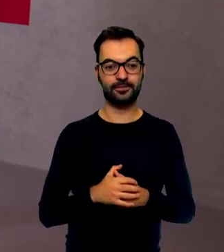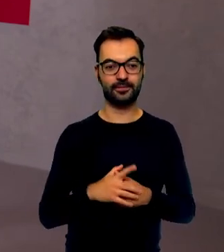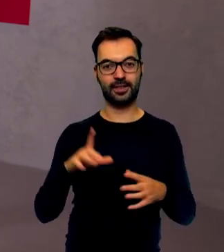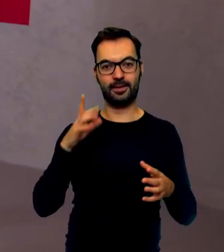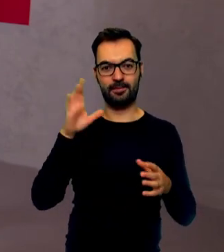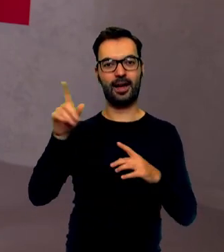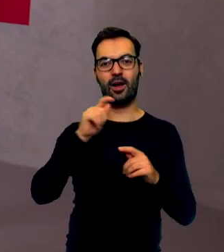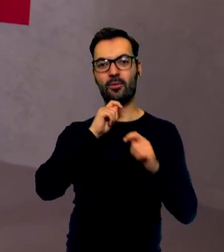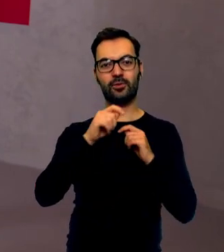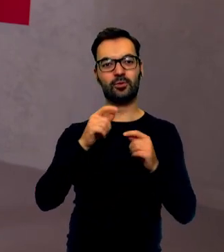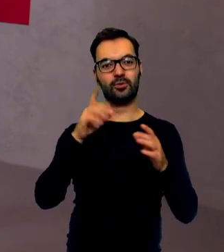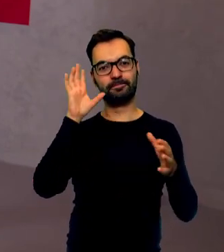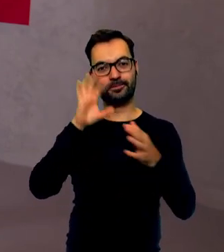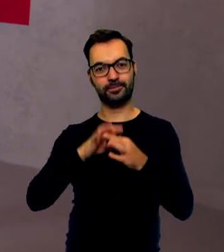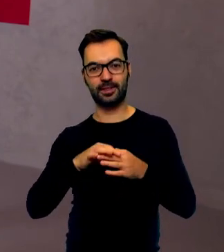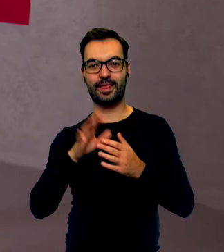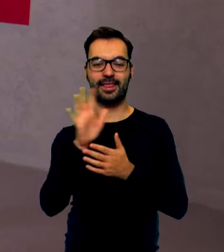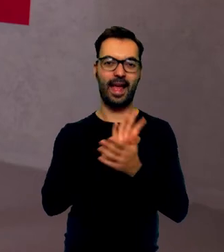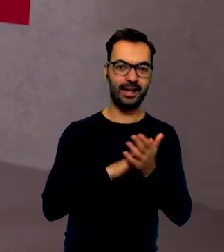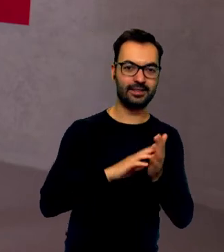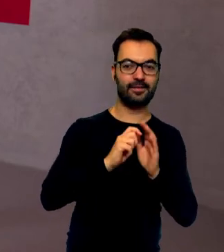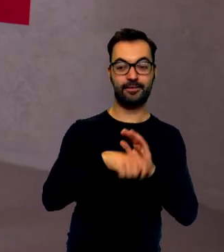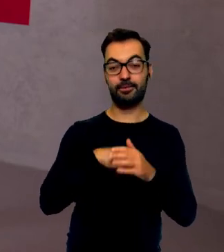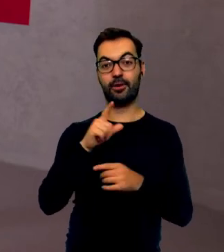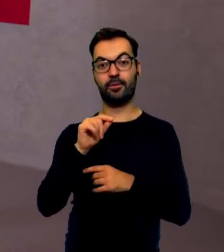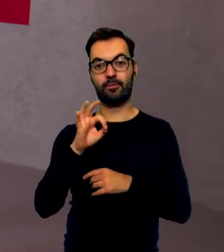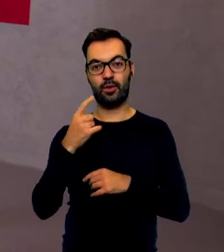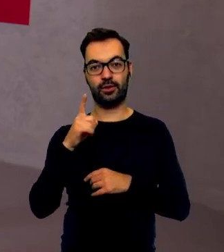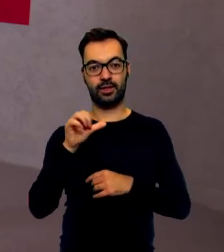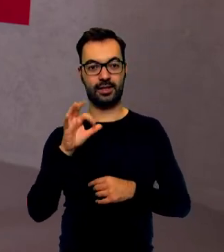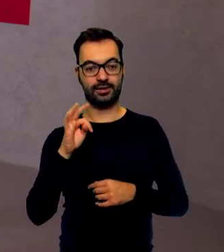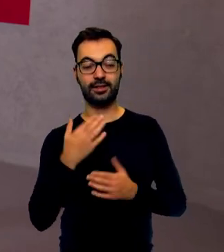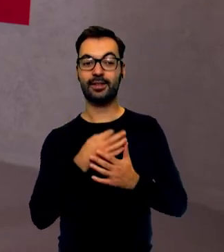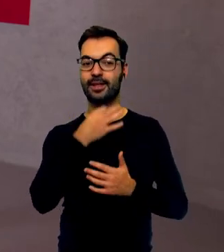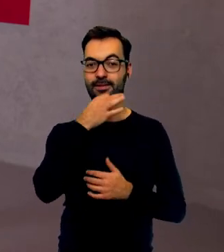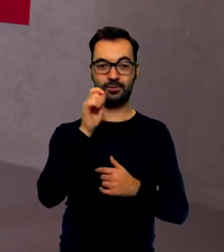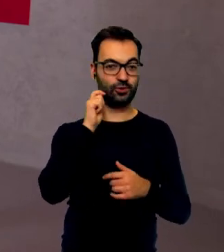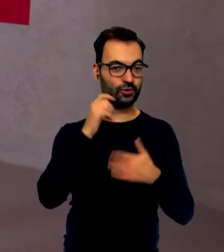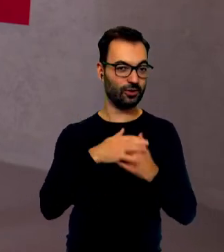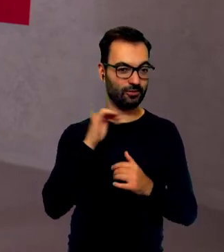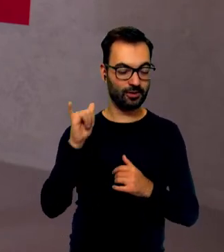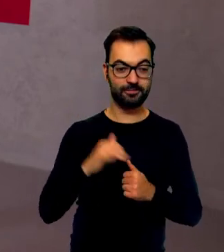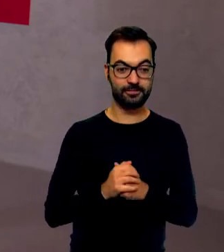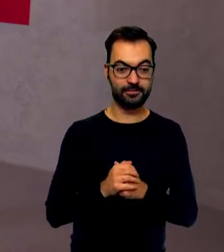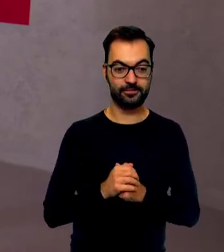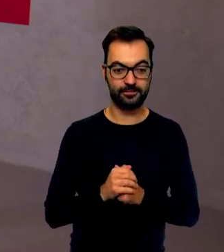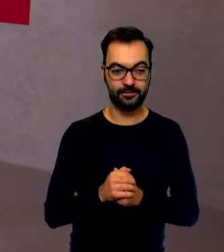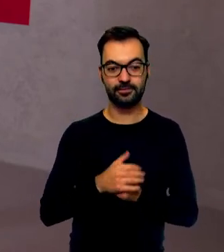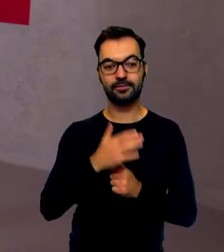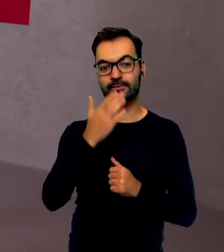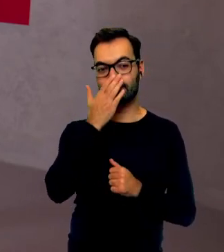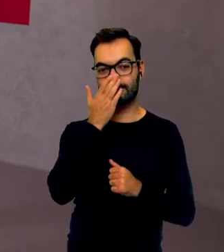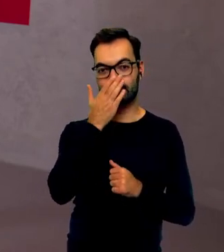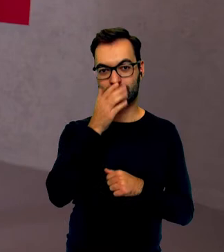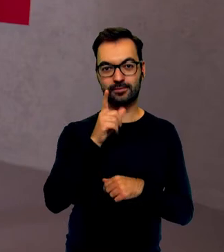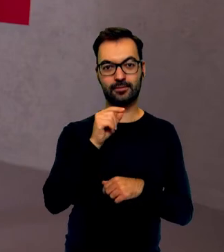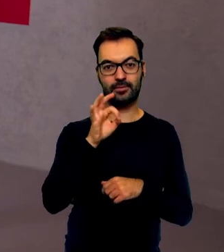fantastycznych tekstów literackich, do filmów, do podcastów, więc zapytałam Cwetę, jakiego